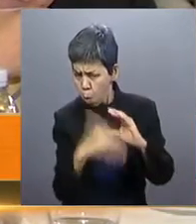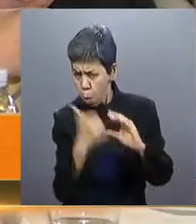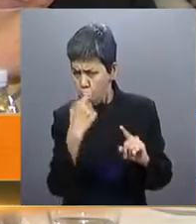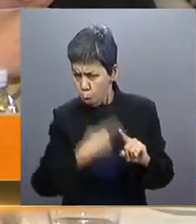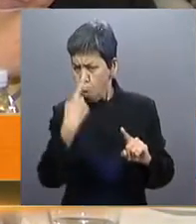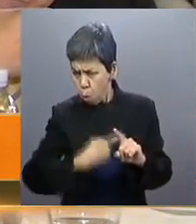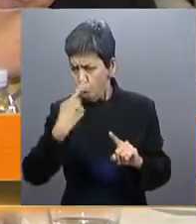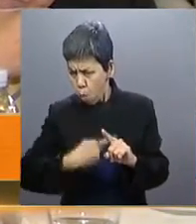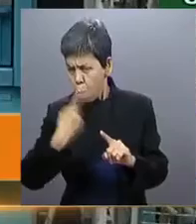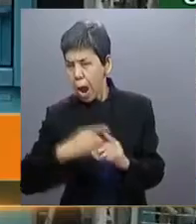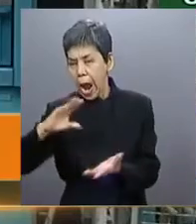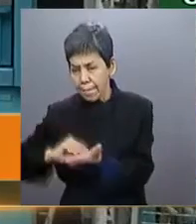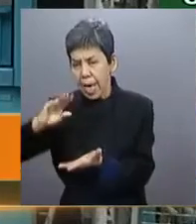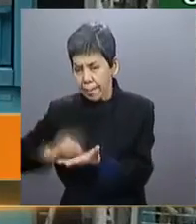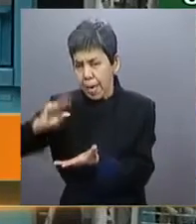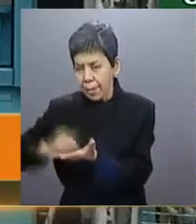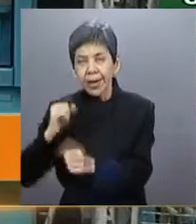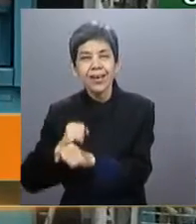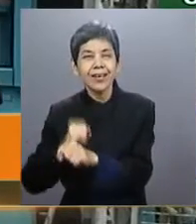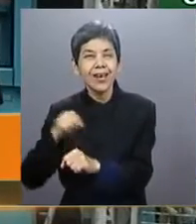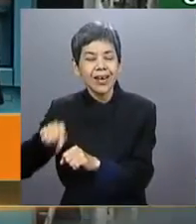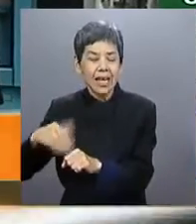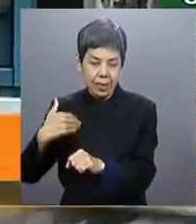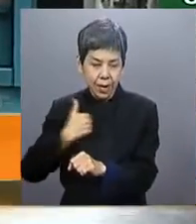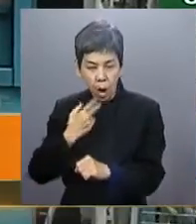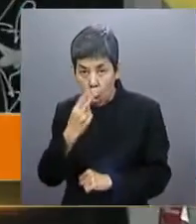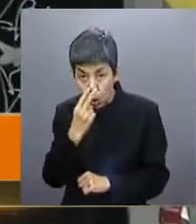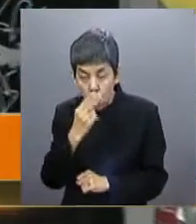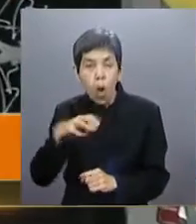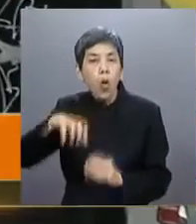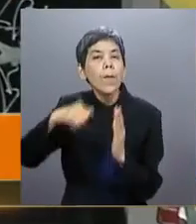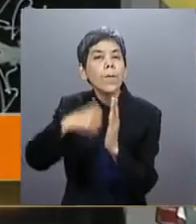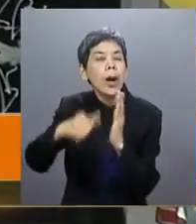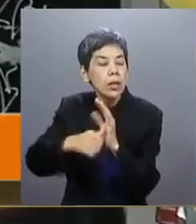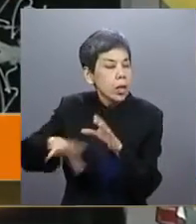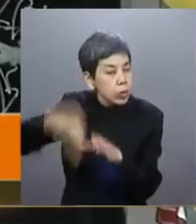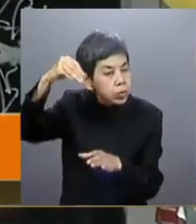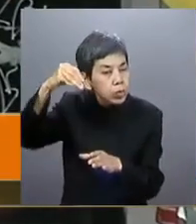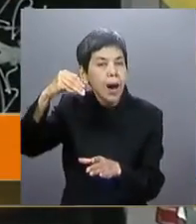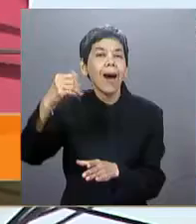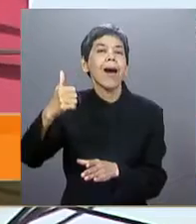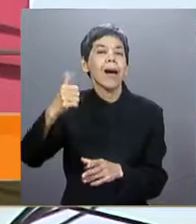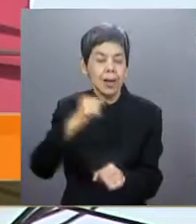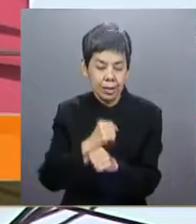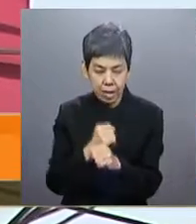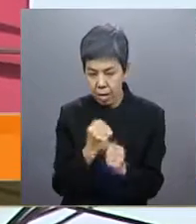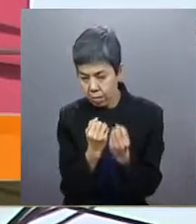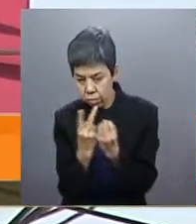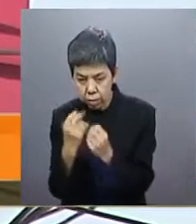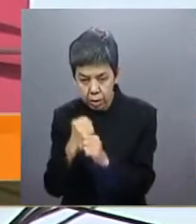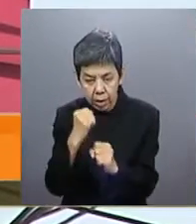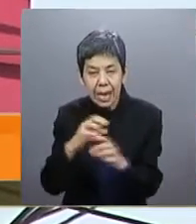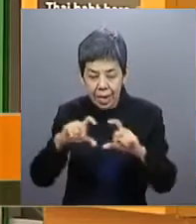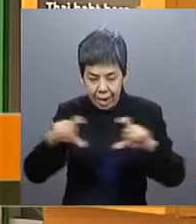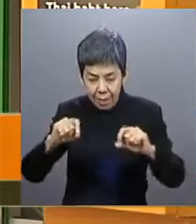ำระเงินจะถูกบันทึกลงสู่ระบบกลางจากนั้นกรมสรรพากรจะสุ่มคัดเลือกผู้ได้รับรางวัลจากหมายเลขของผู้ใช้บั